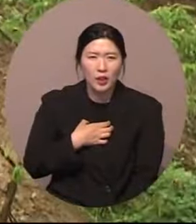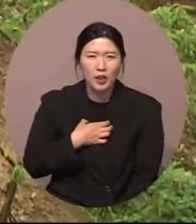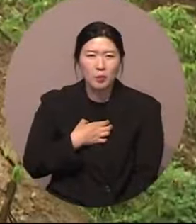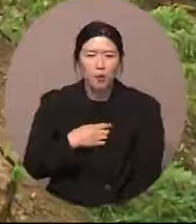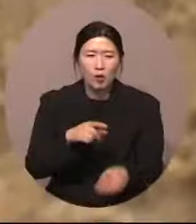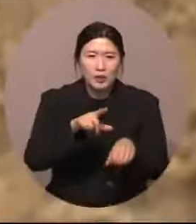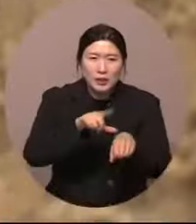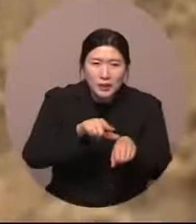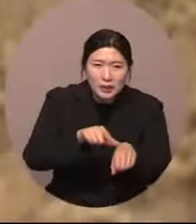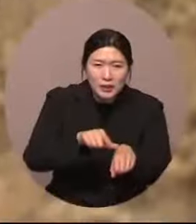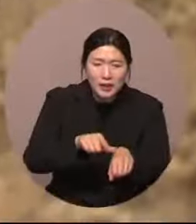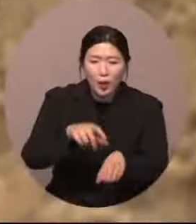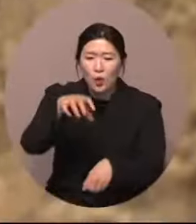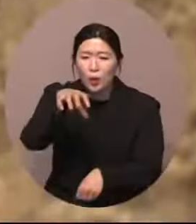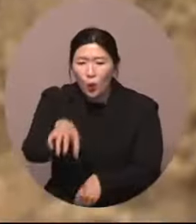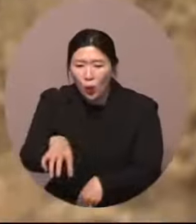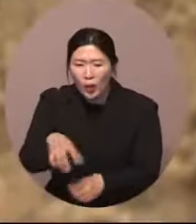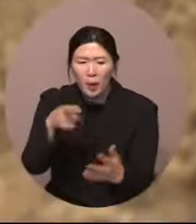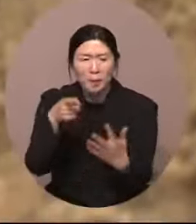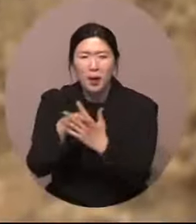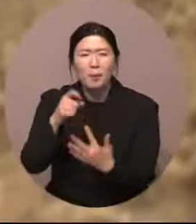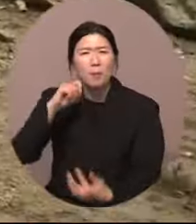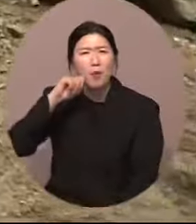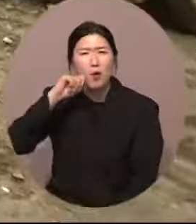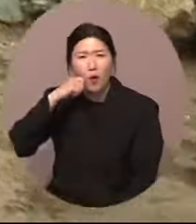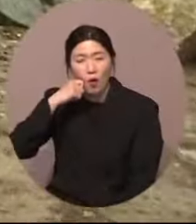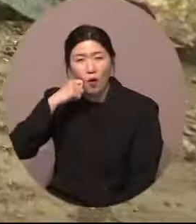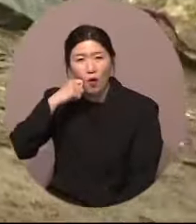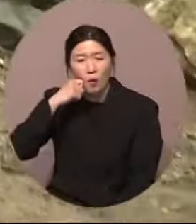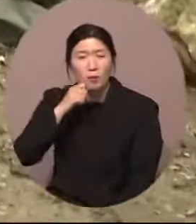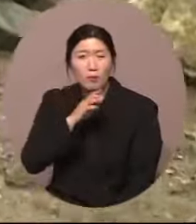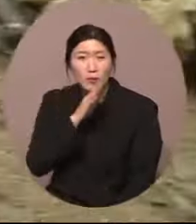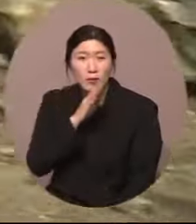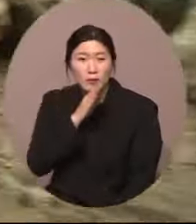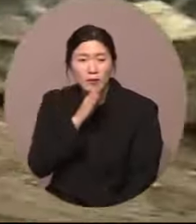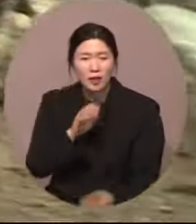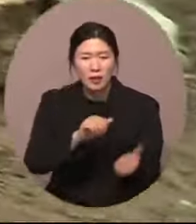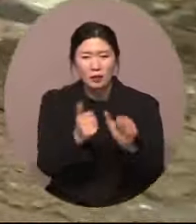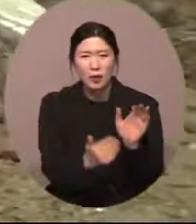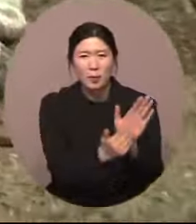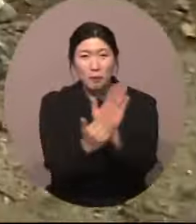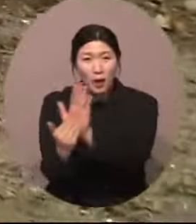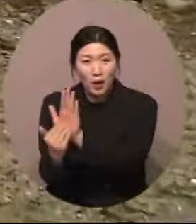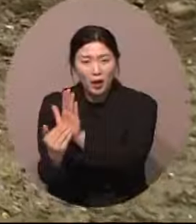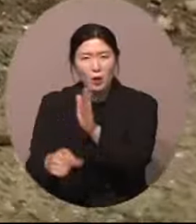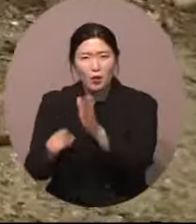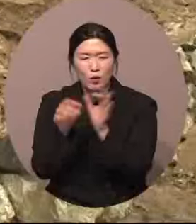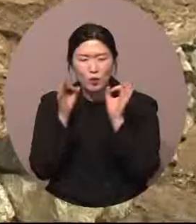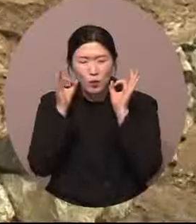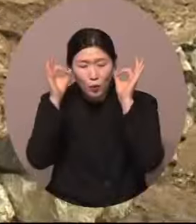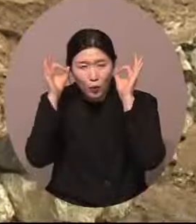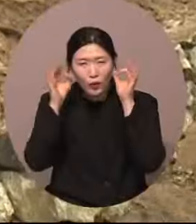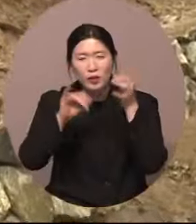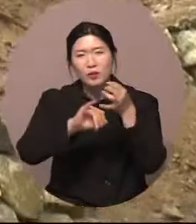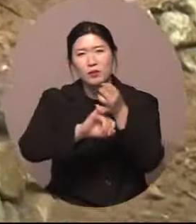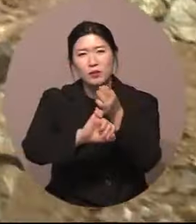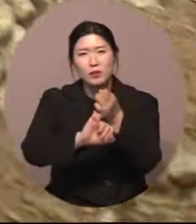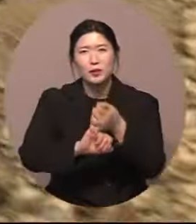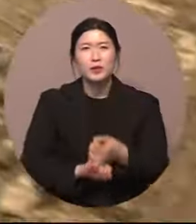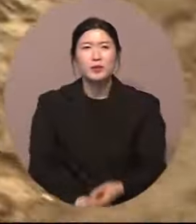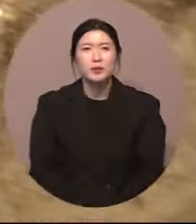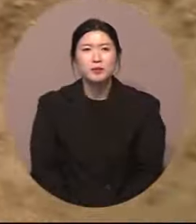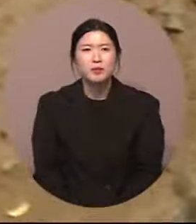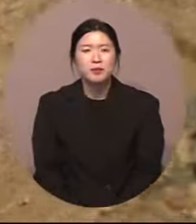식이나 지역 예측은 매우 어려운 상황이라며 무엇보다 임명 사고를 막는데 힘쓰겠다고 밝혔습니다